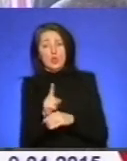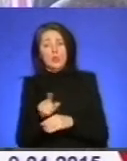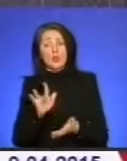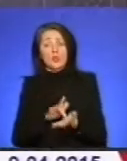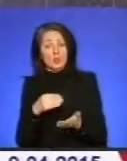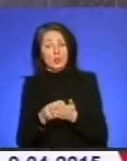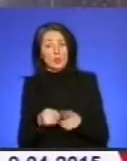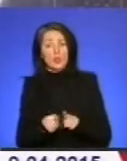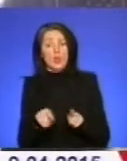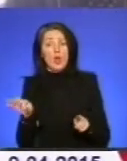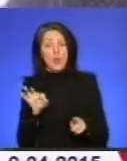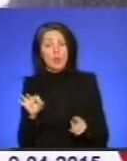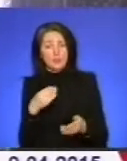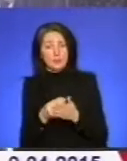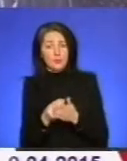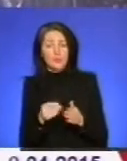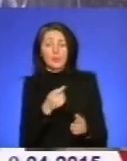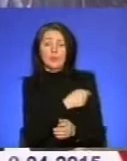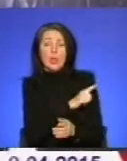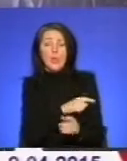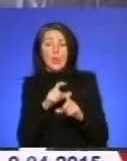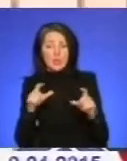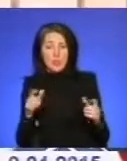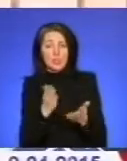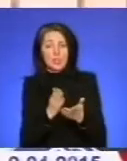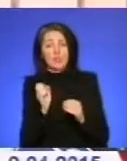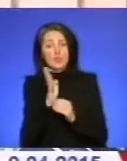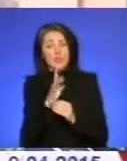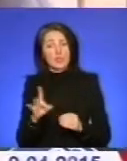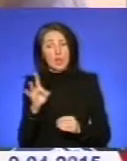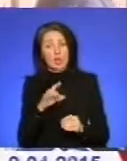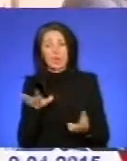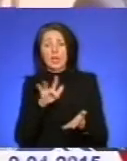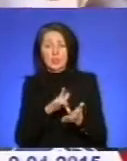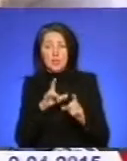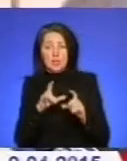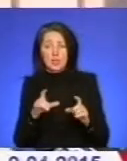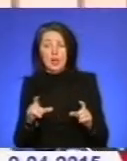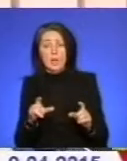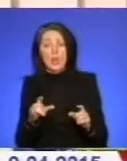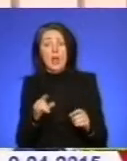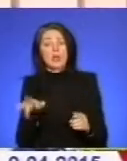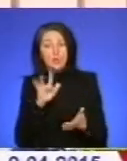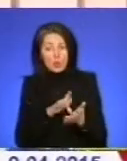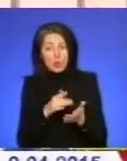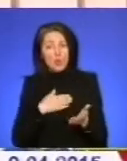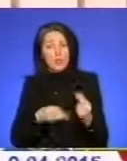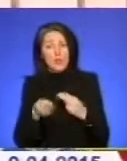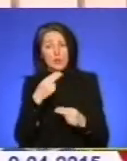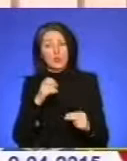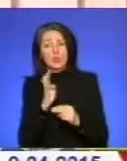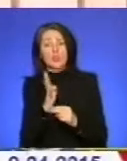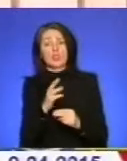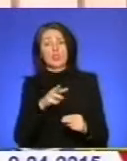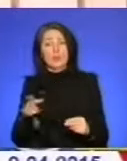медзаклад представлений у 14 районних центрах. З міського нам повернули 3,5 мільйони, які повинні були згідно